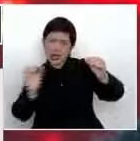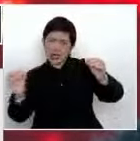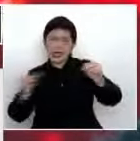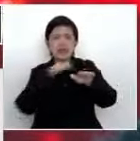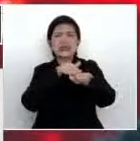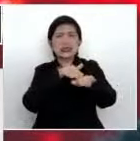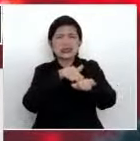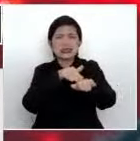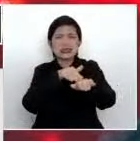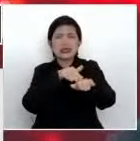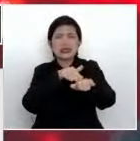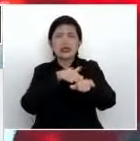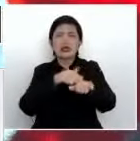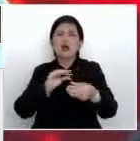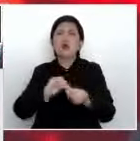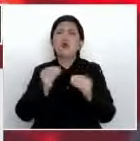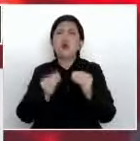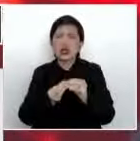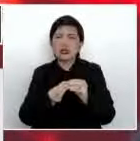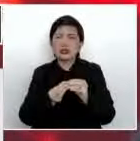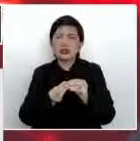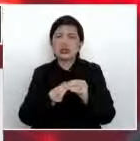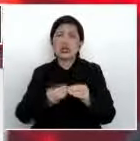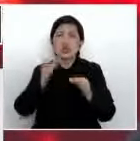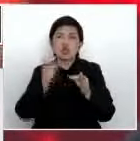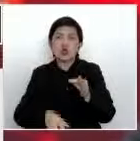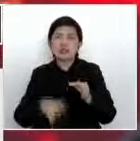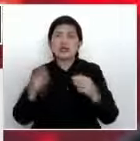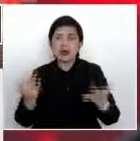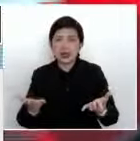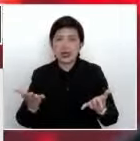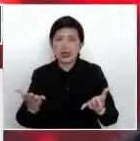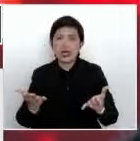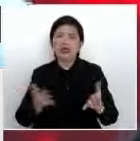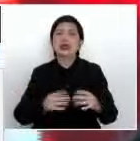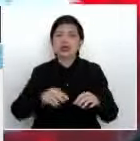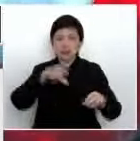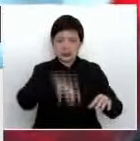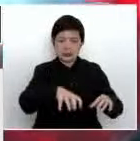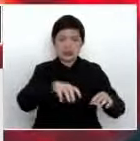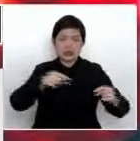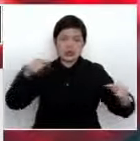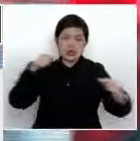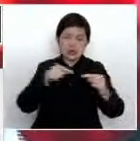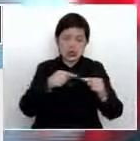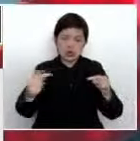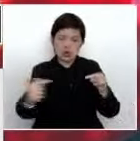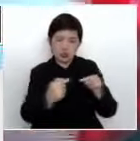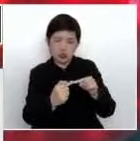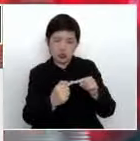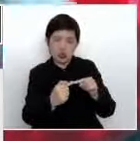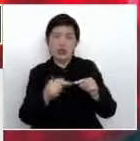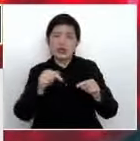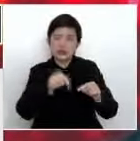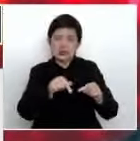apa dengan membuat suatu koma-kompaun yang tersentralisasi di mana Di situ ada tempat tinggal